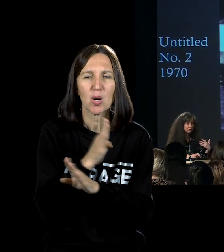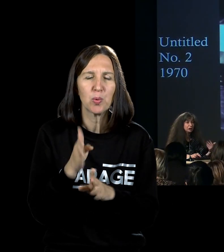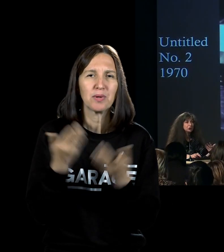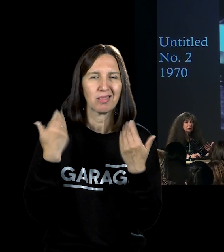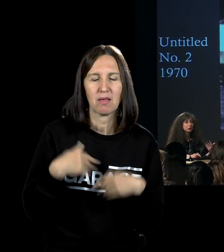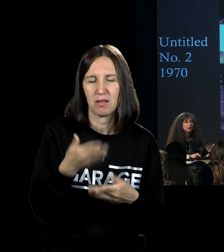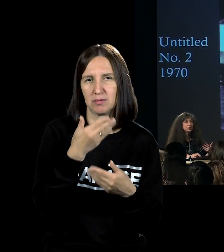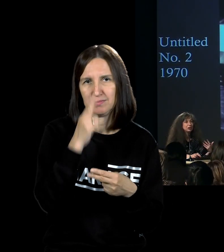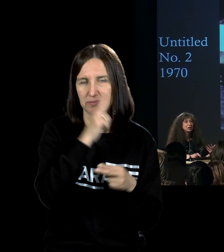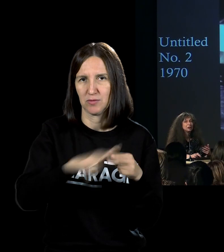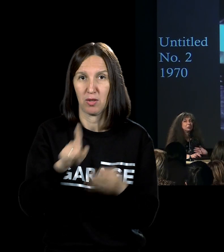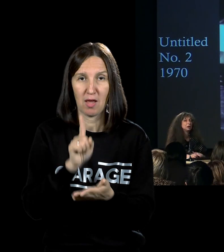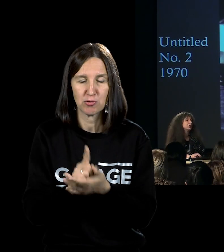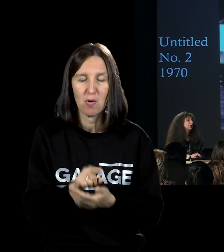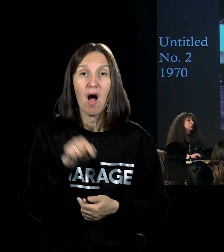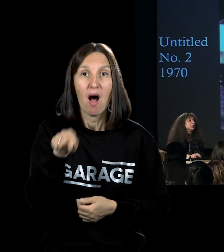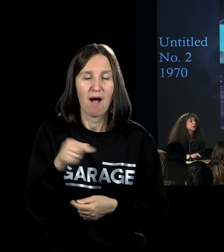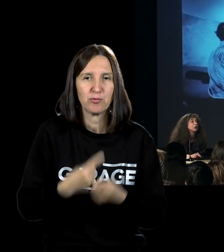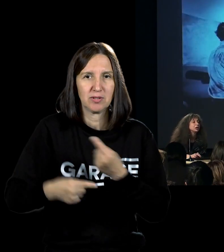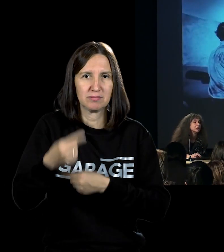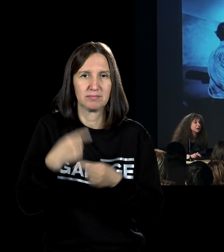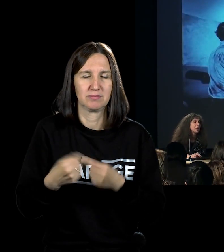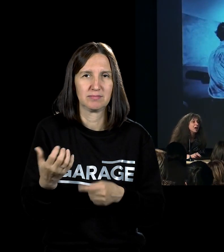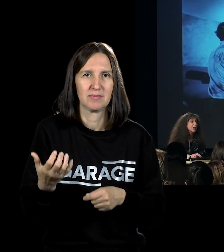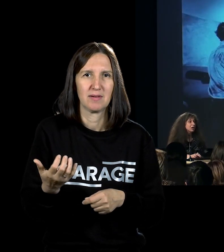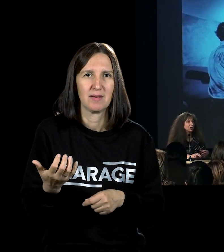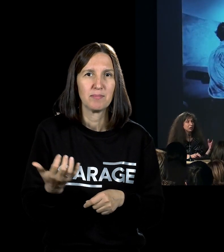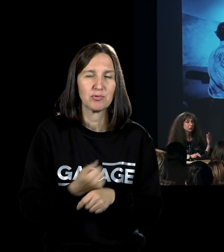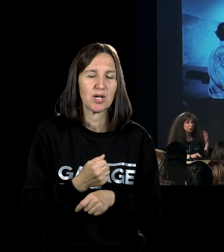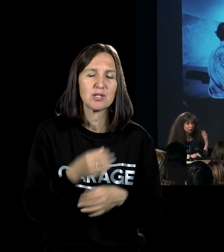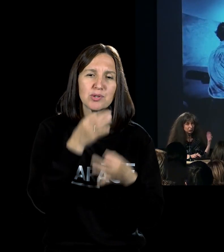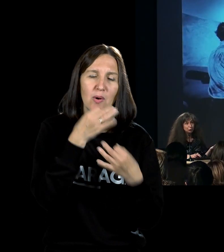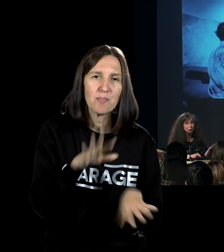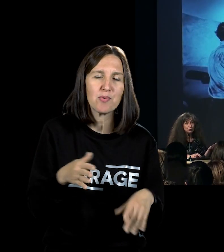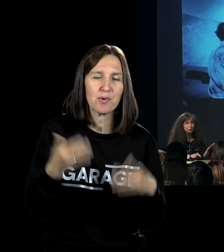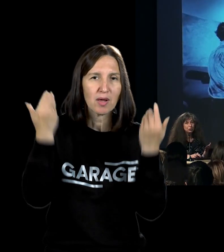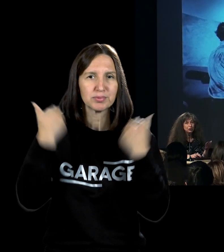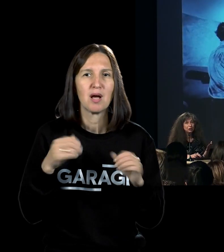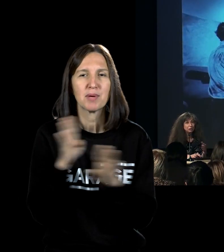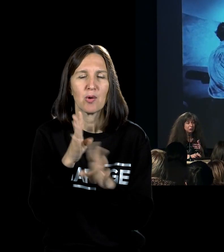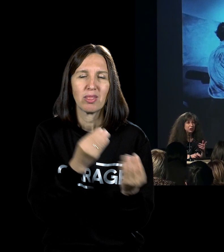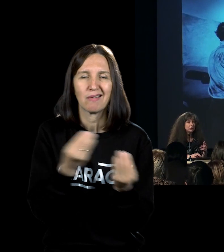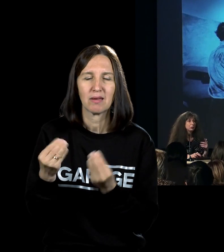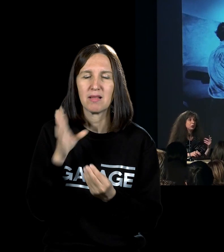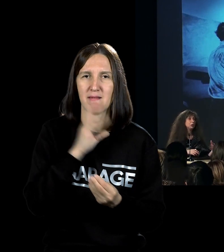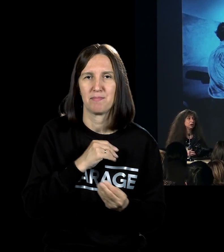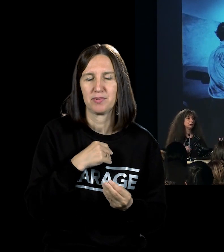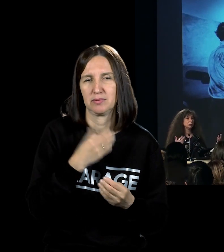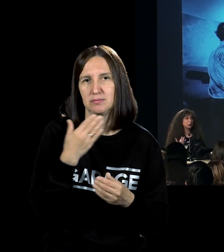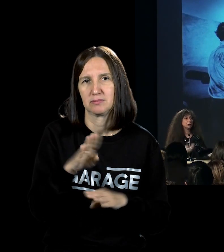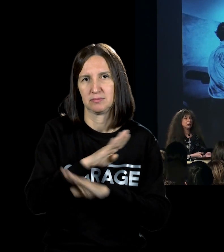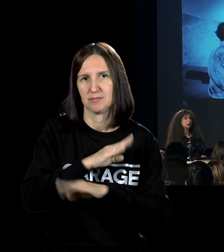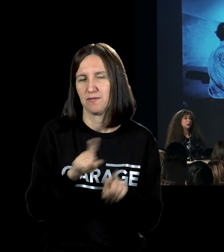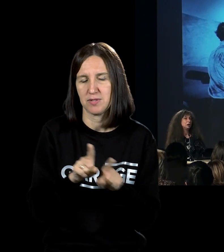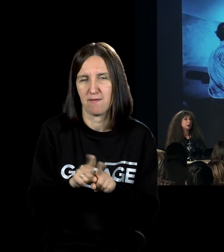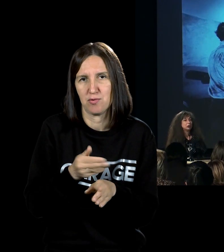как бы такой физической бренности, телесной бренности, которая в этих вещах есть. Следующую работу он делает в 70-м году, он делает,